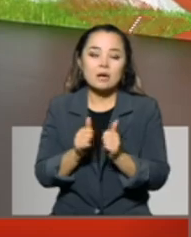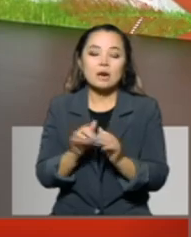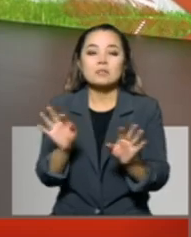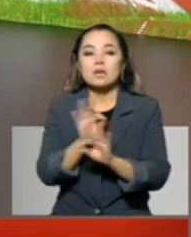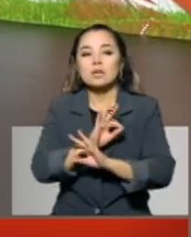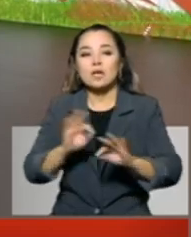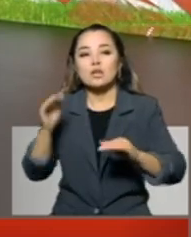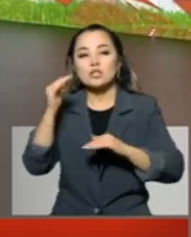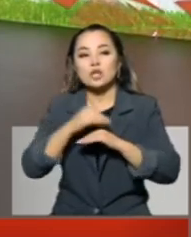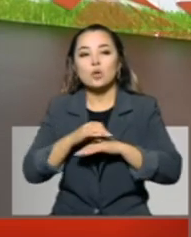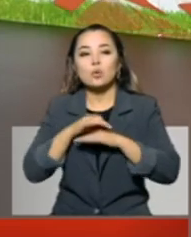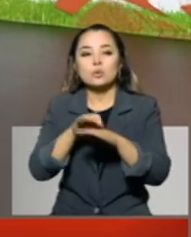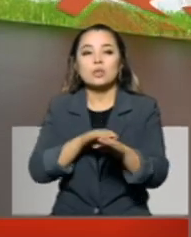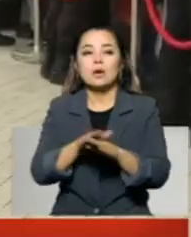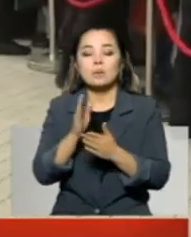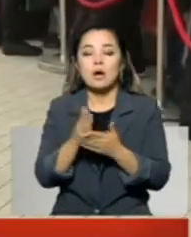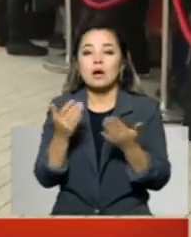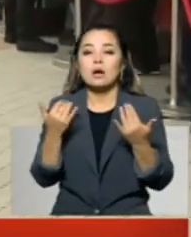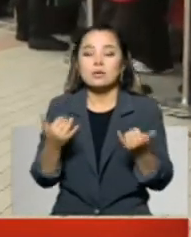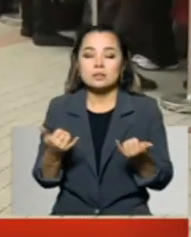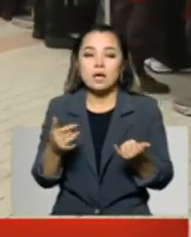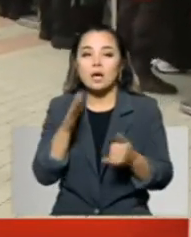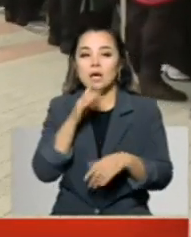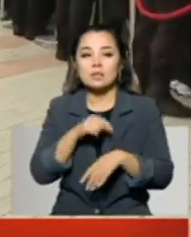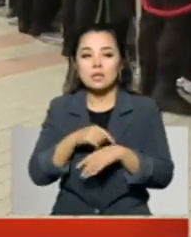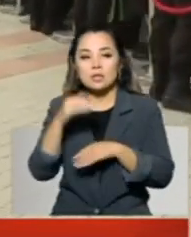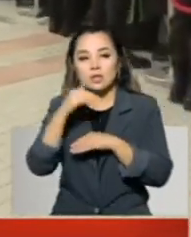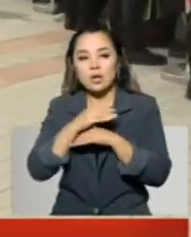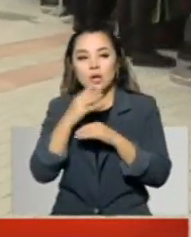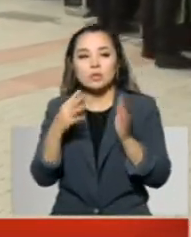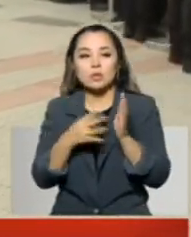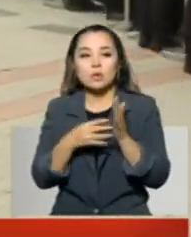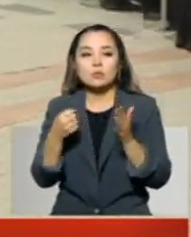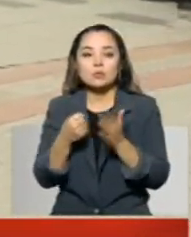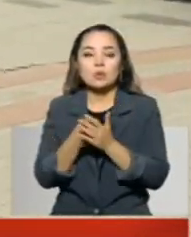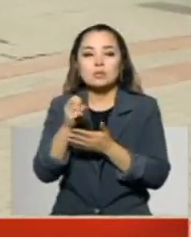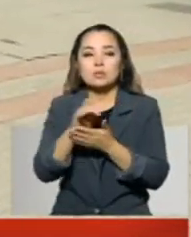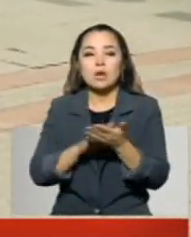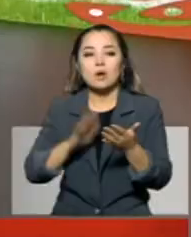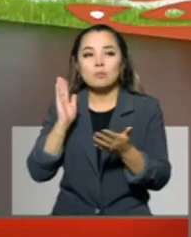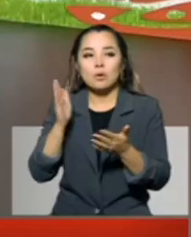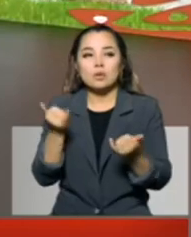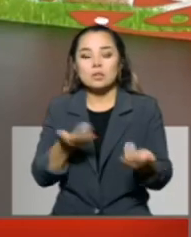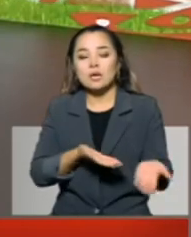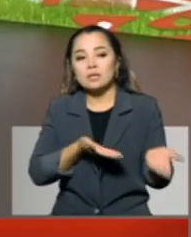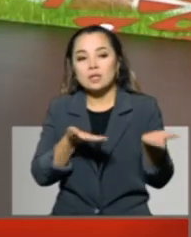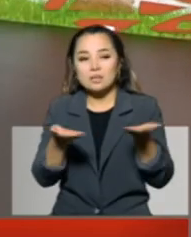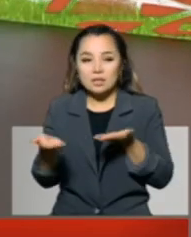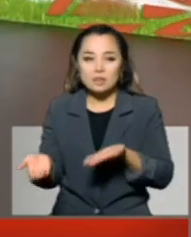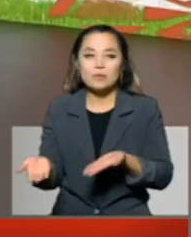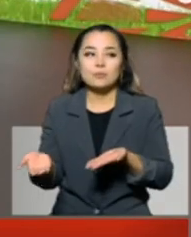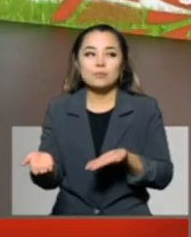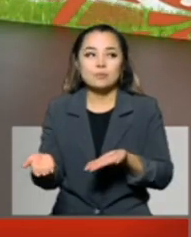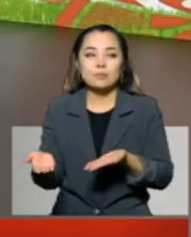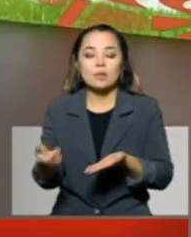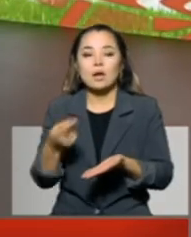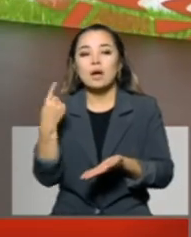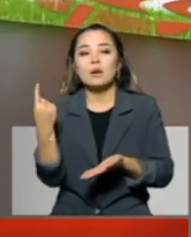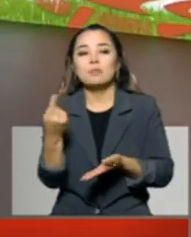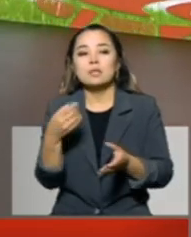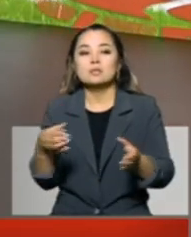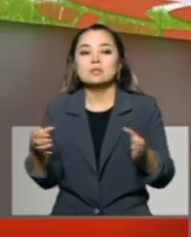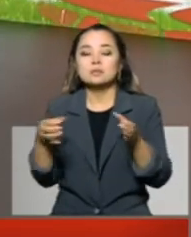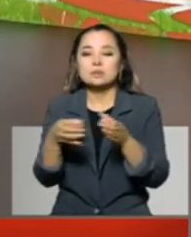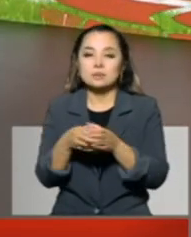керемет кеш өтеді. Қазір сағат кешкі 9-ға дейін жалғасады. Келіңіздер, бірлік